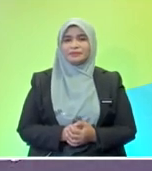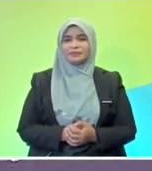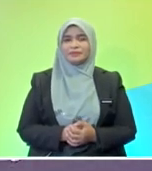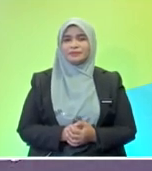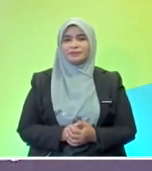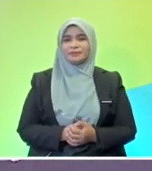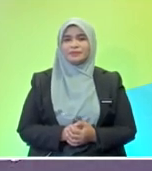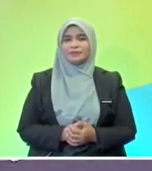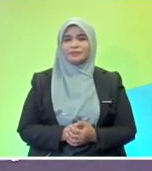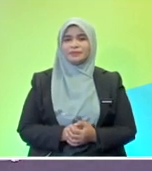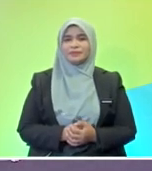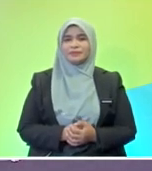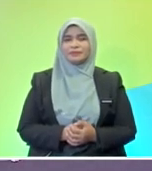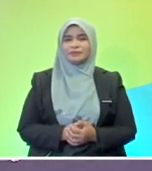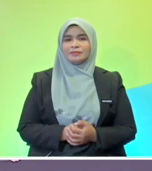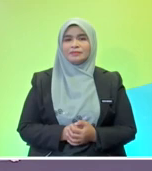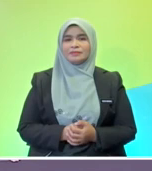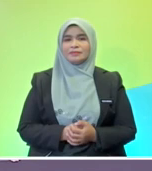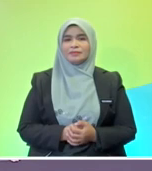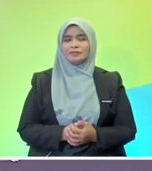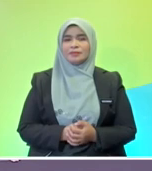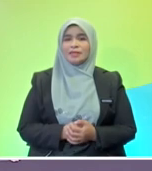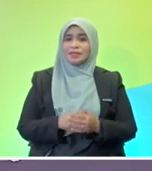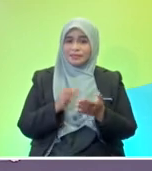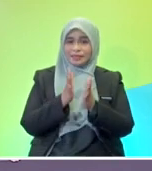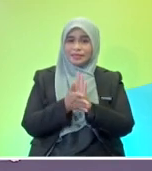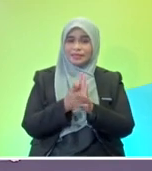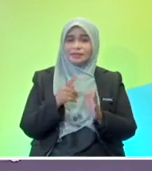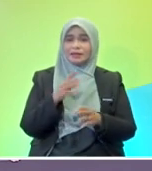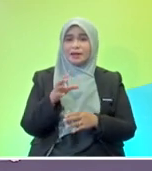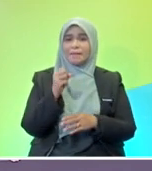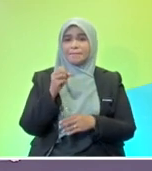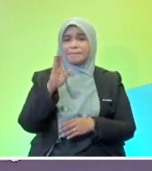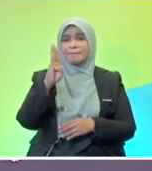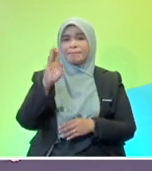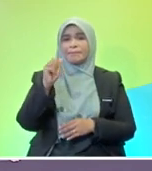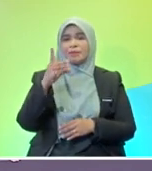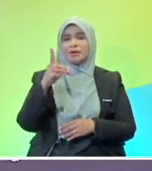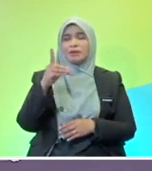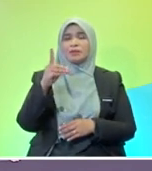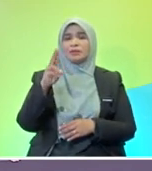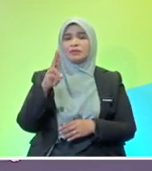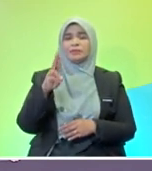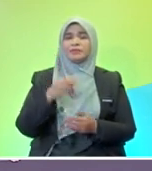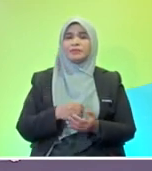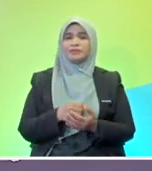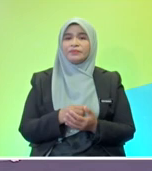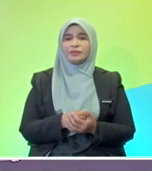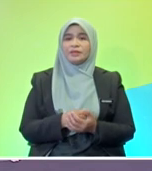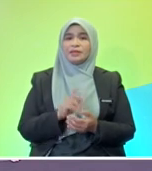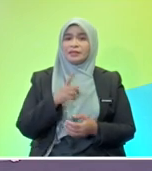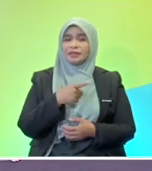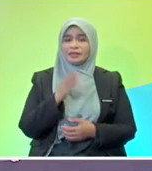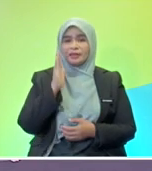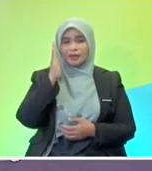ya, cikgu ajar. Kita ambil baldu bulat ni. Okey, murid-murid di rumah boleh tengok. Kita